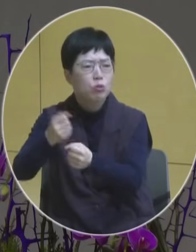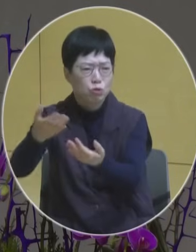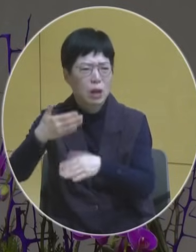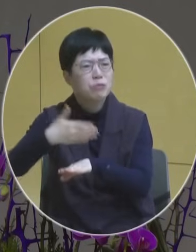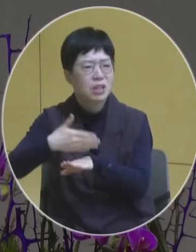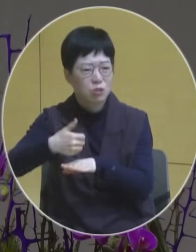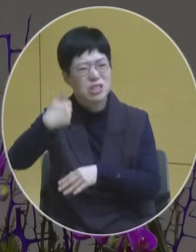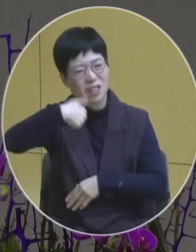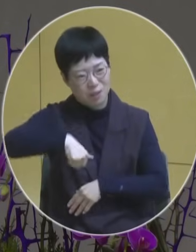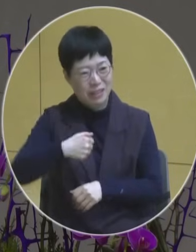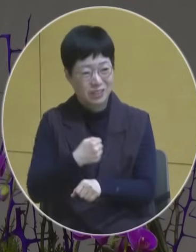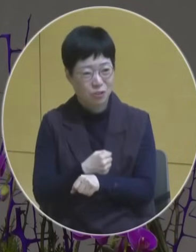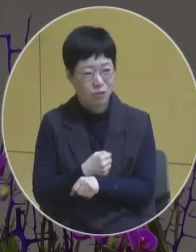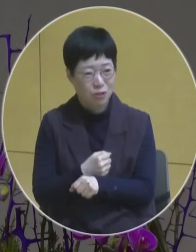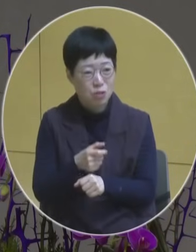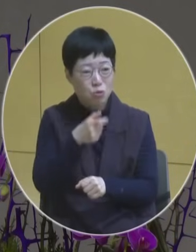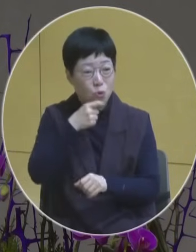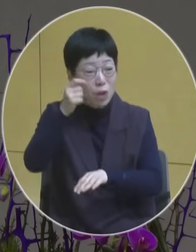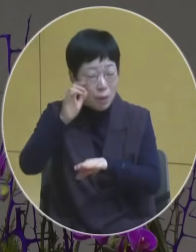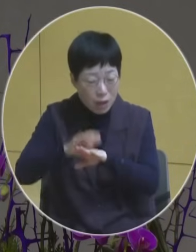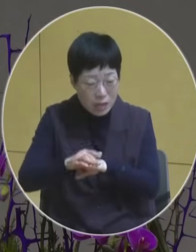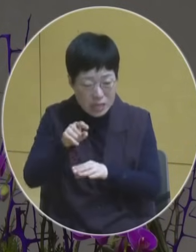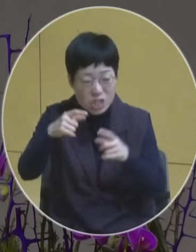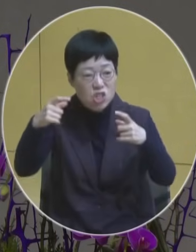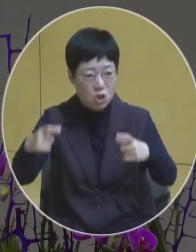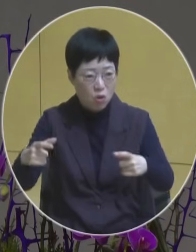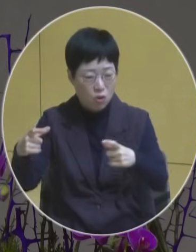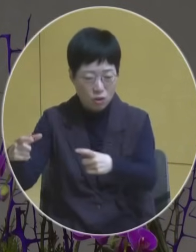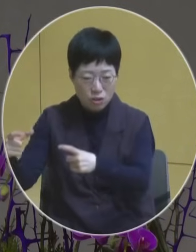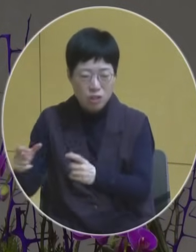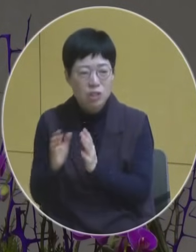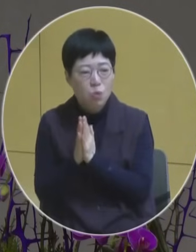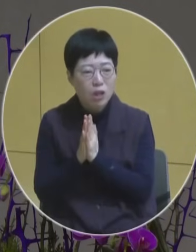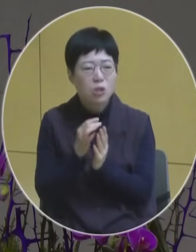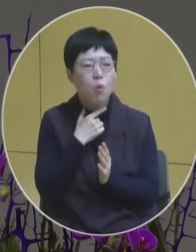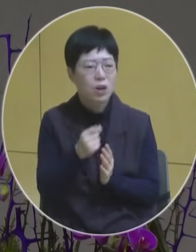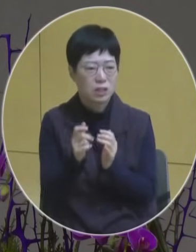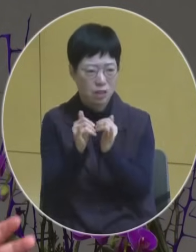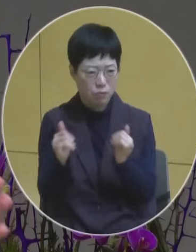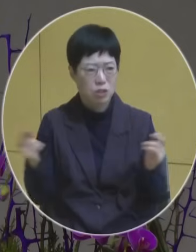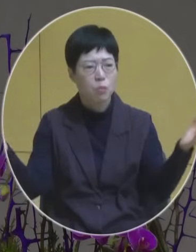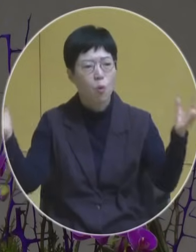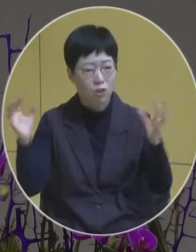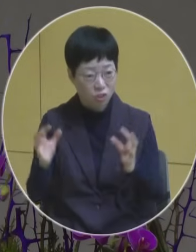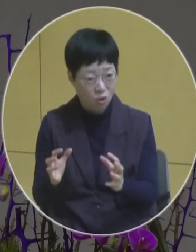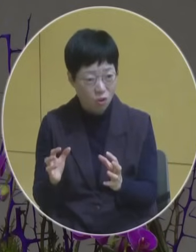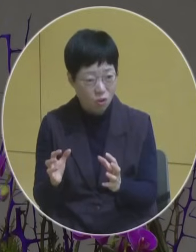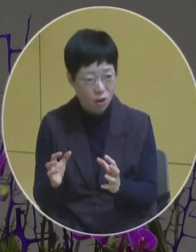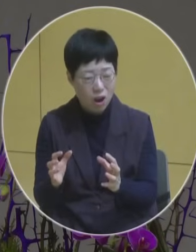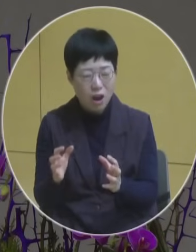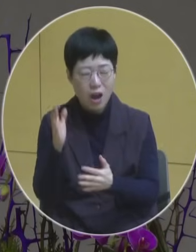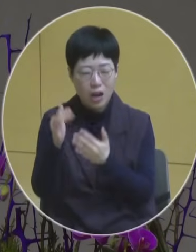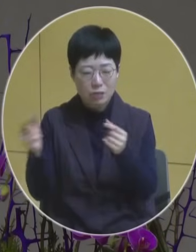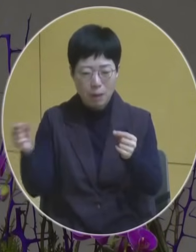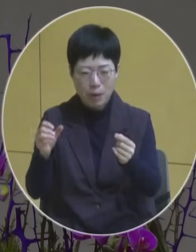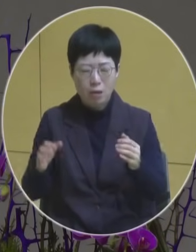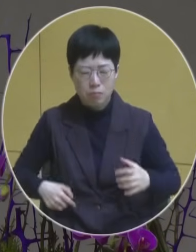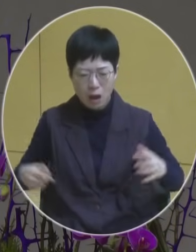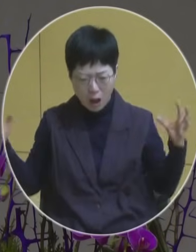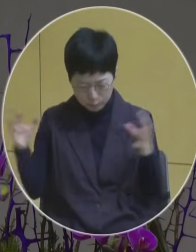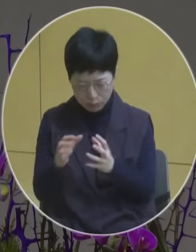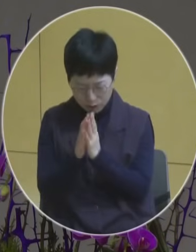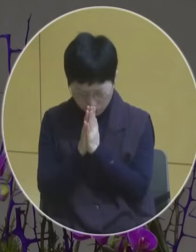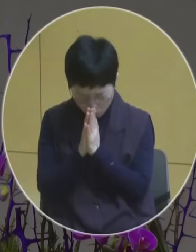들었는데 저는 우리 수요 예배가 이 지역에 기도하기를 원하는 사람들이 다 모여서 하나님께 합심해서